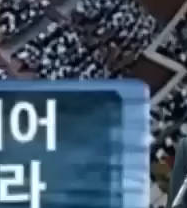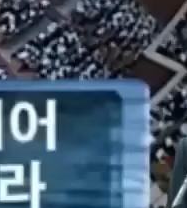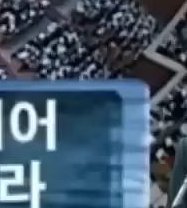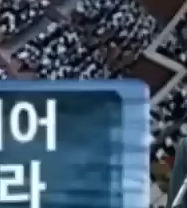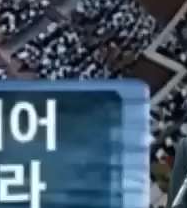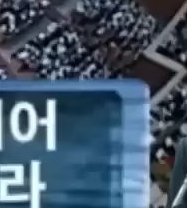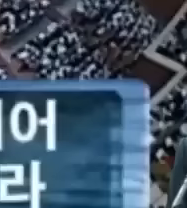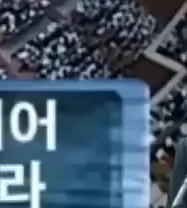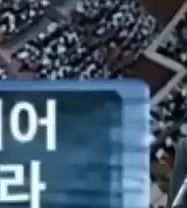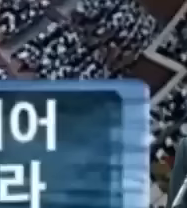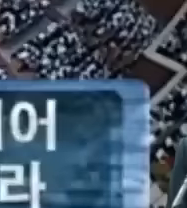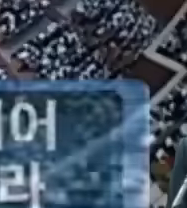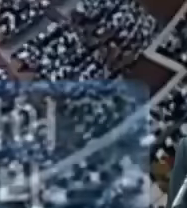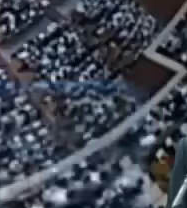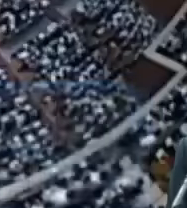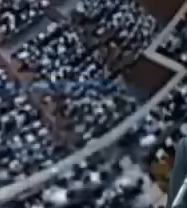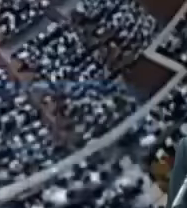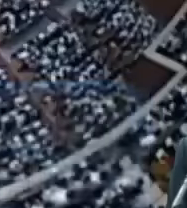따르니라 아멘